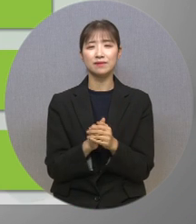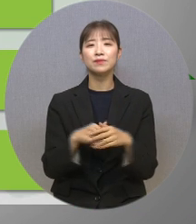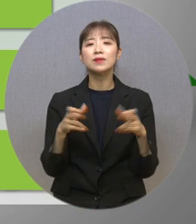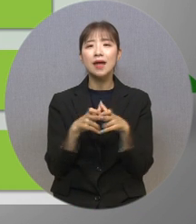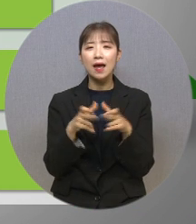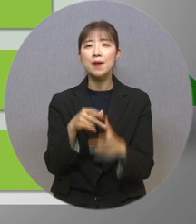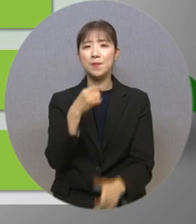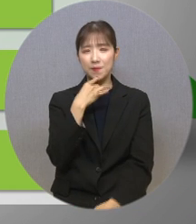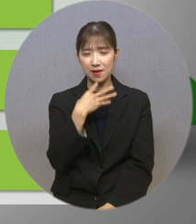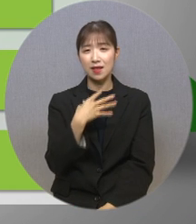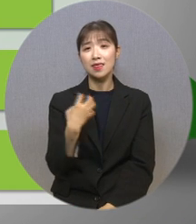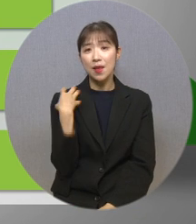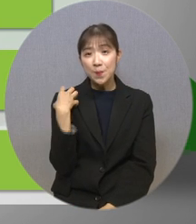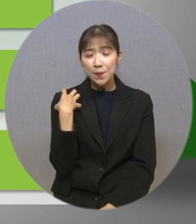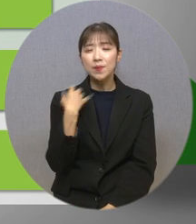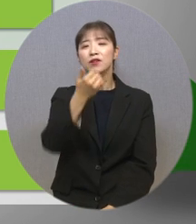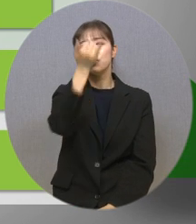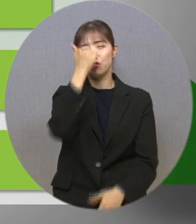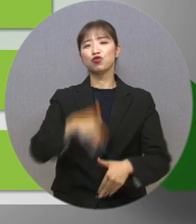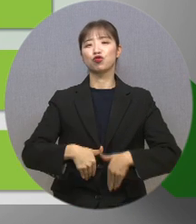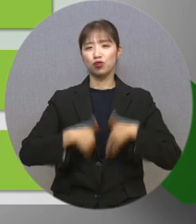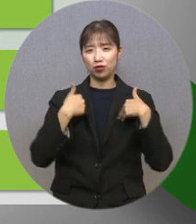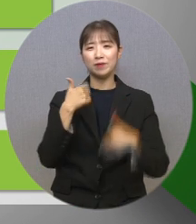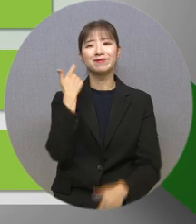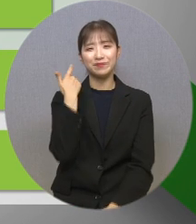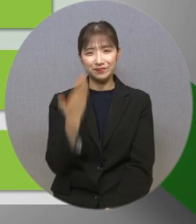채용하며 담당 기사는 충남기사입니다.